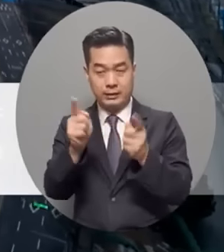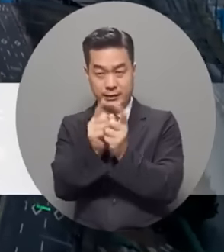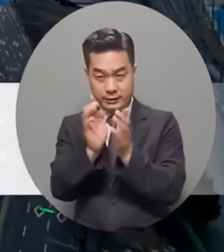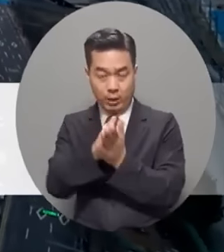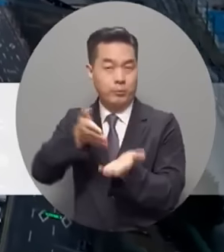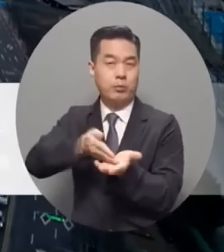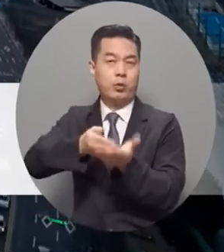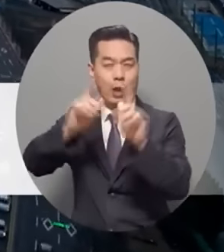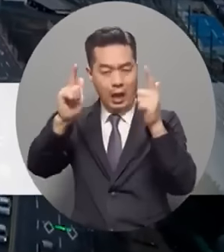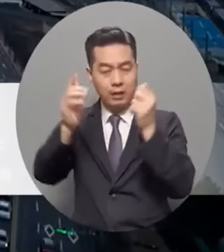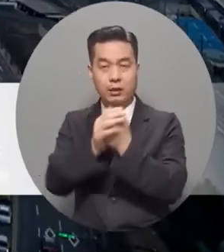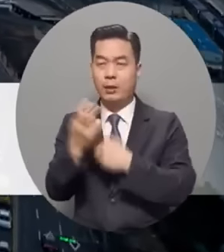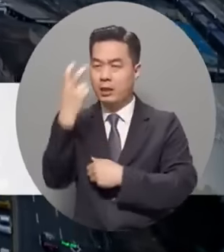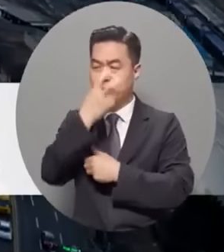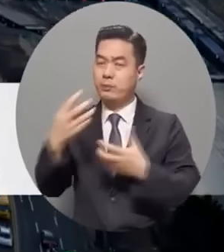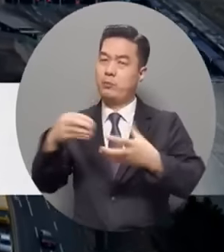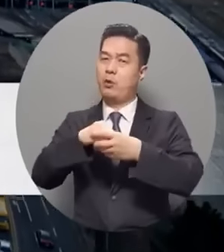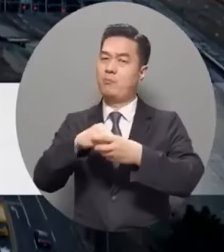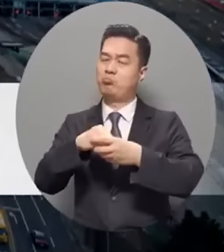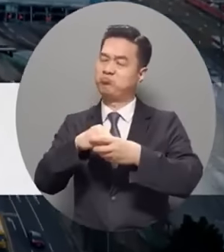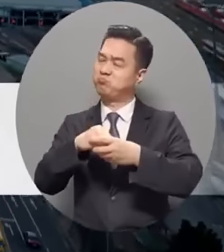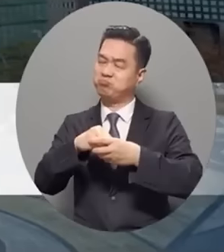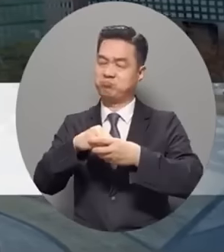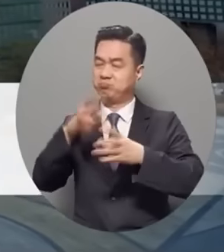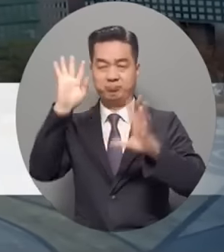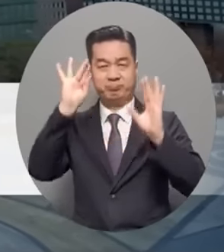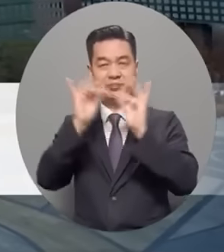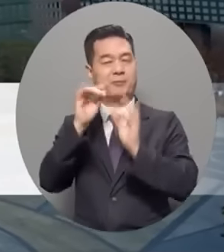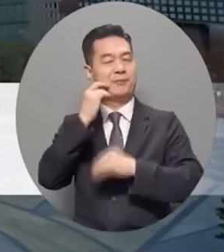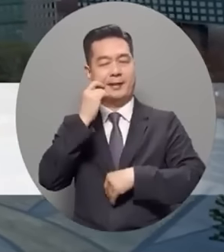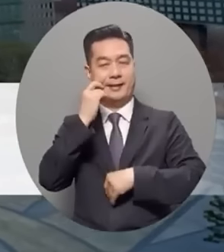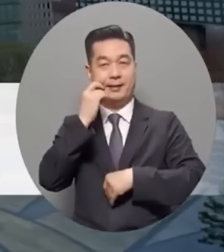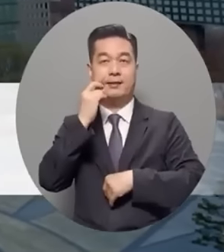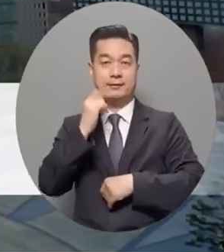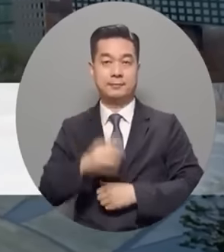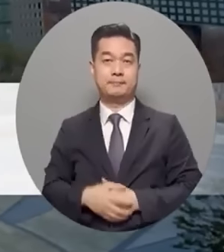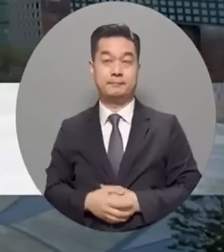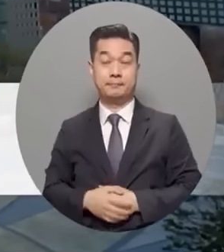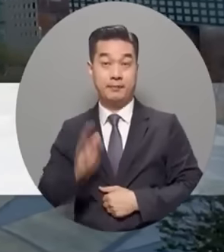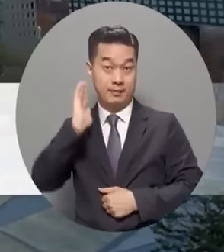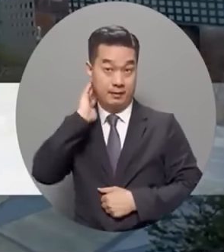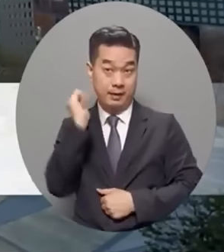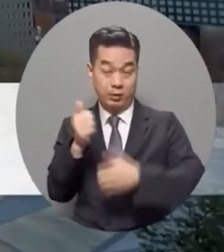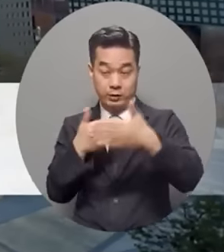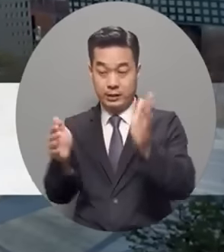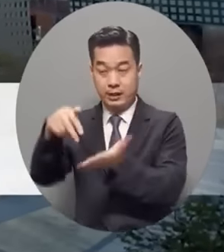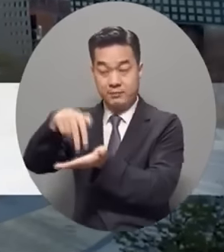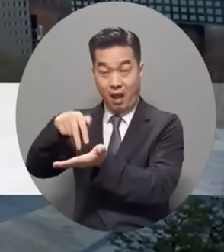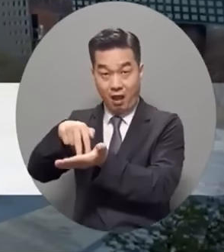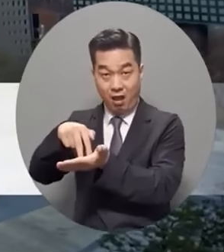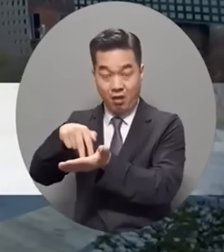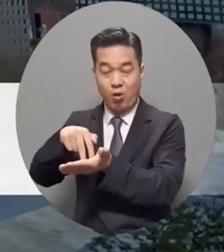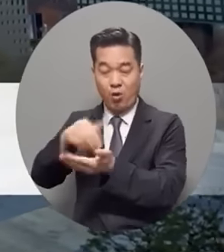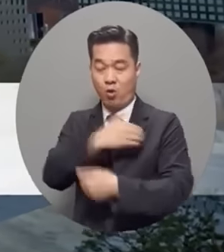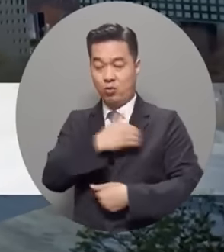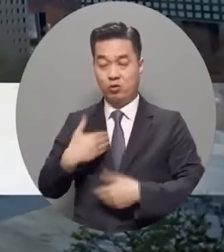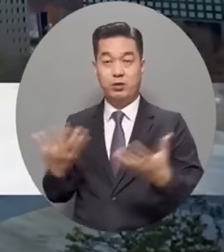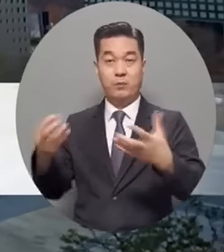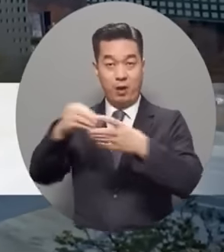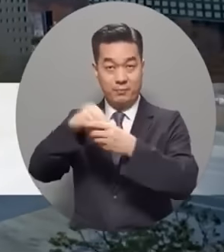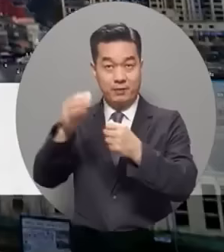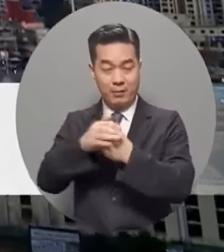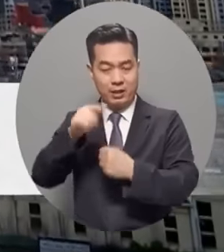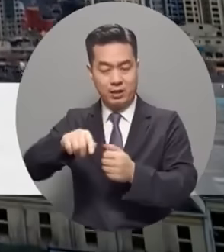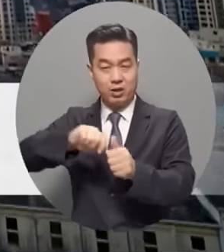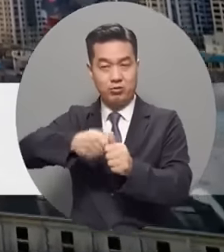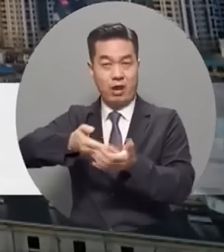아니어서 심의 대상으로 삼은 것에 동의할 수 없다고 밝혔습니다. 또 대통령실의 입장도 충실히 반영했다면서 이를